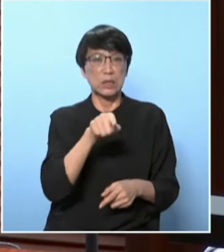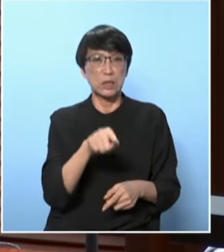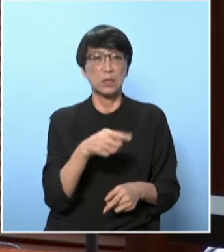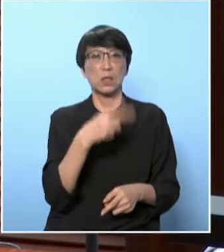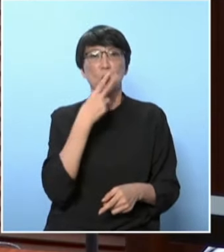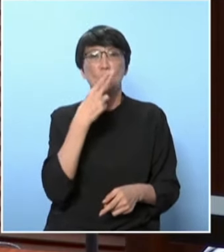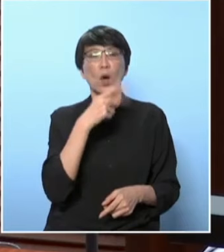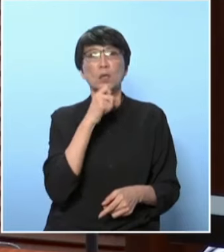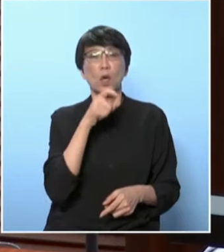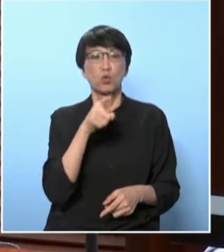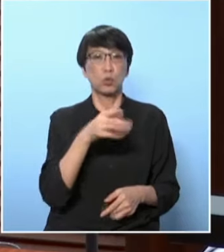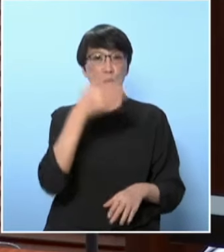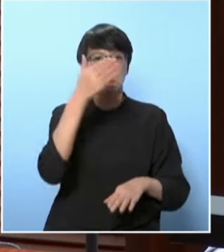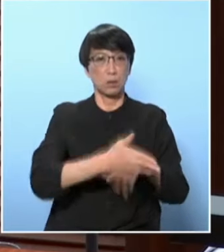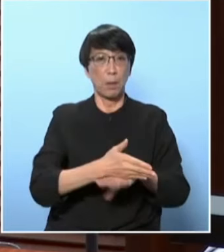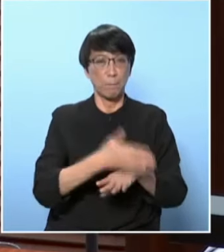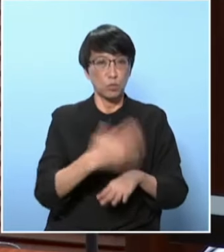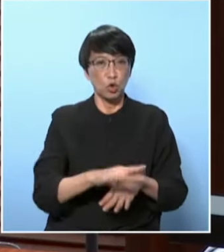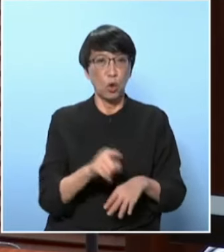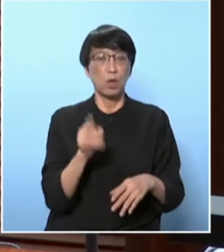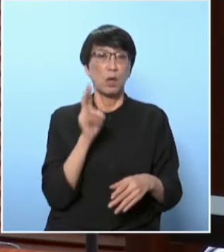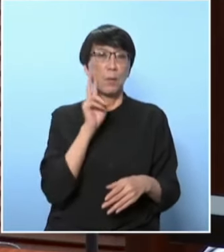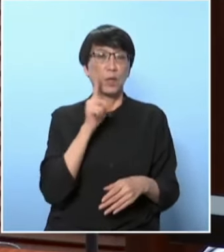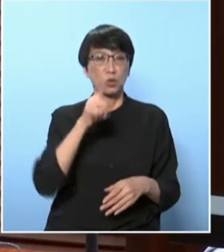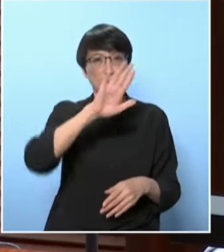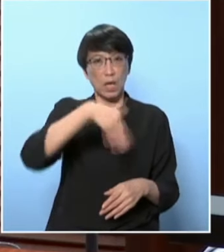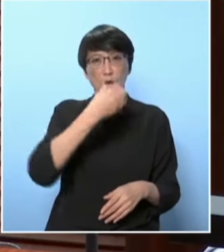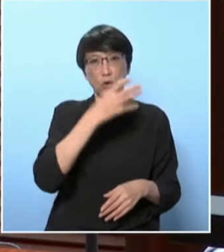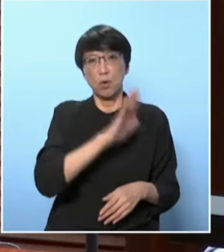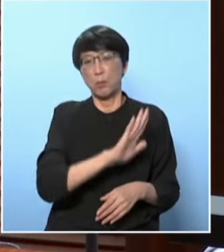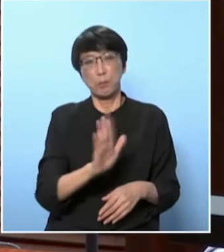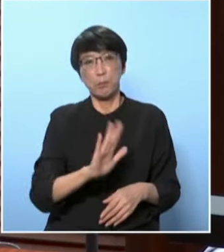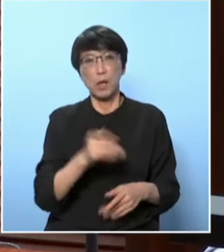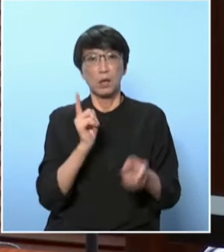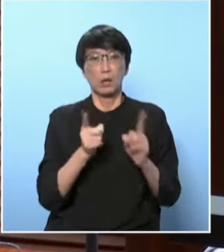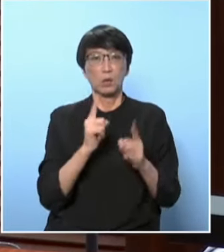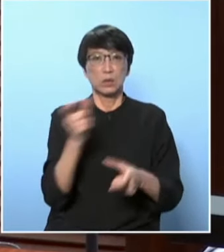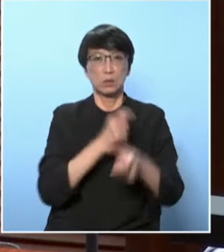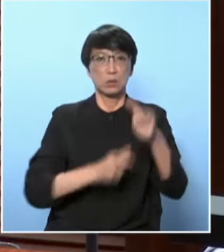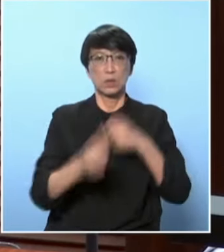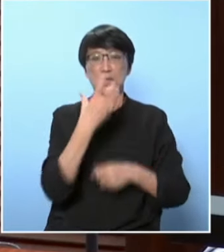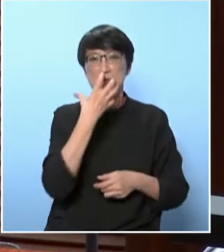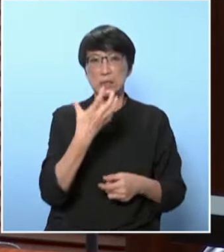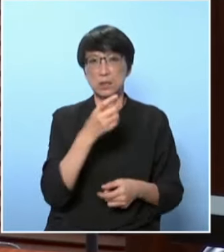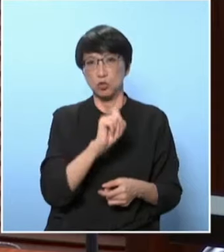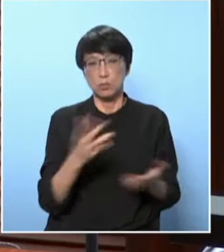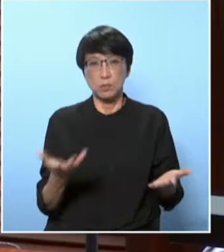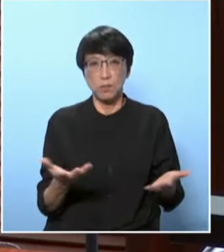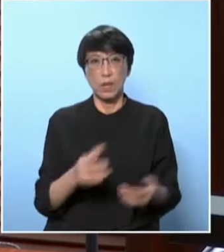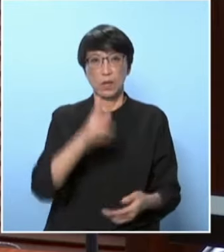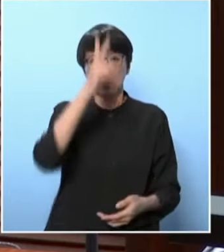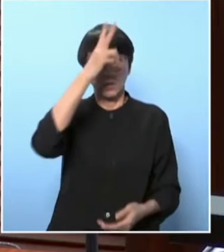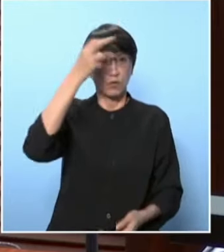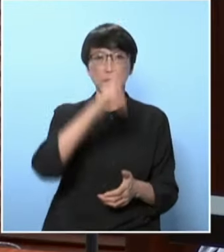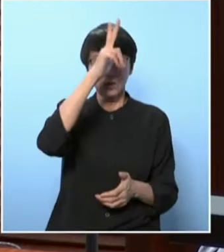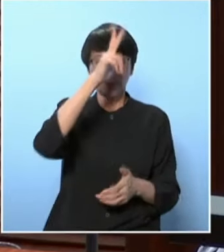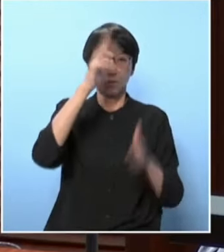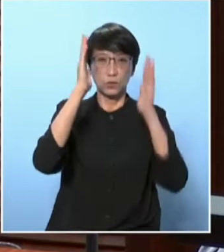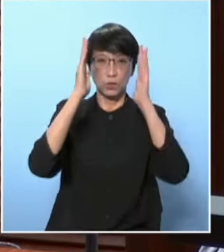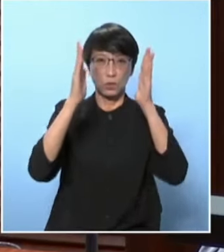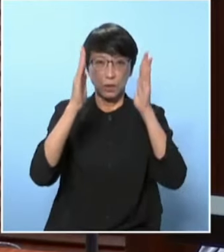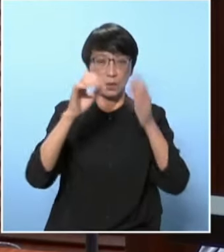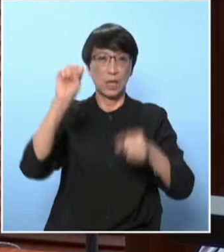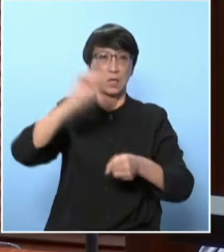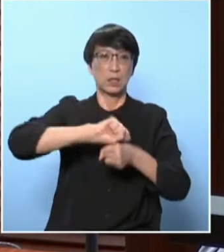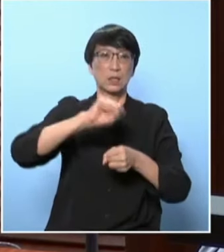假設如果你真係禁咗佢嘅話，啲朋友會唔會選擇唔嚟香港咧？亦都對於我哋嘅經濟有冇損失？希望咧，政府都要諗清楚。至於加大